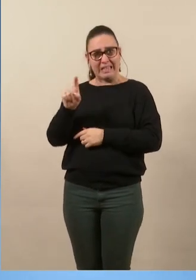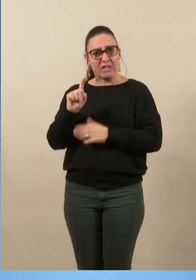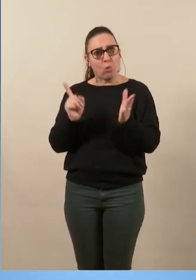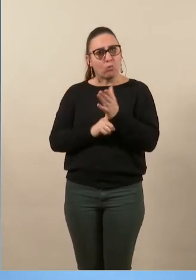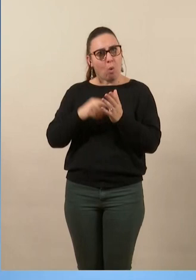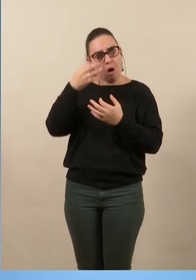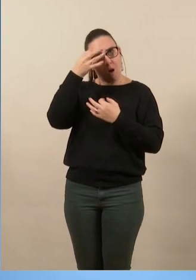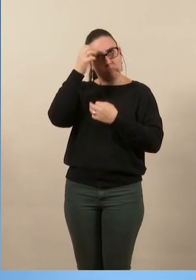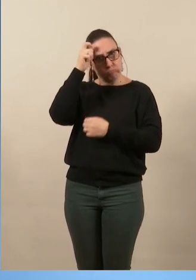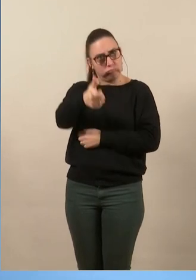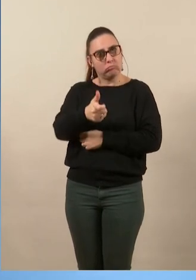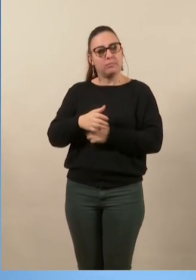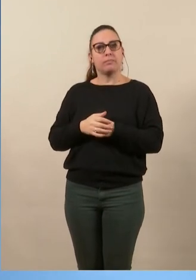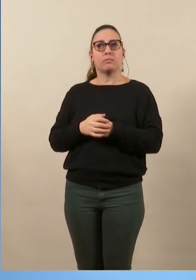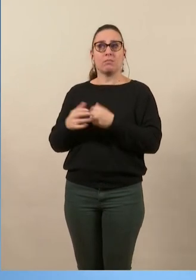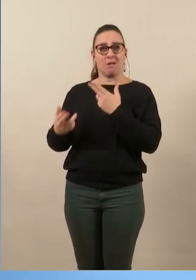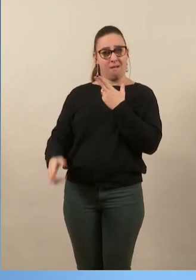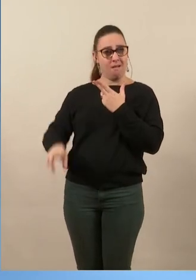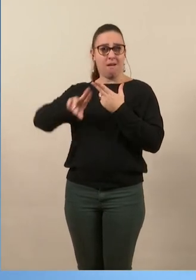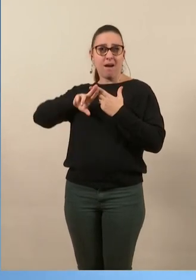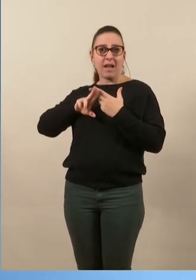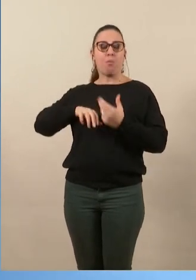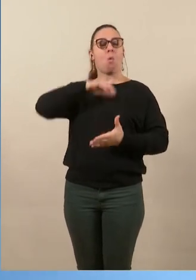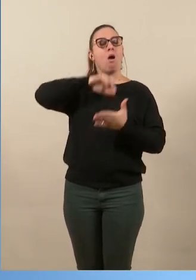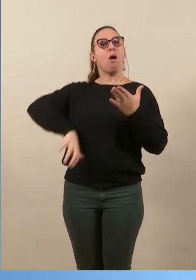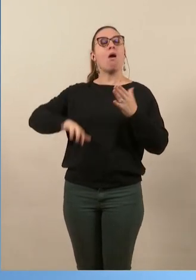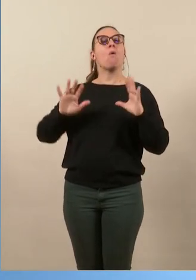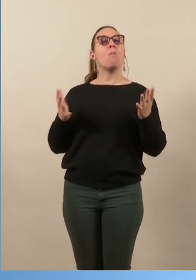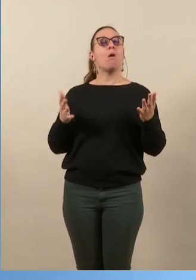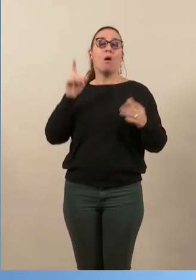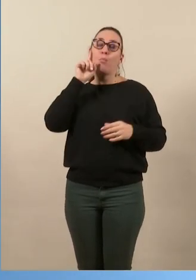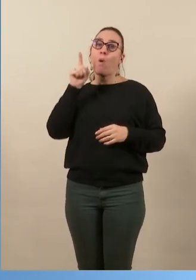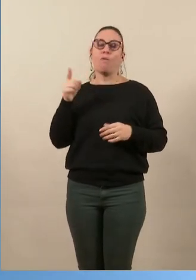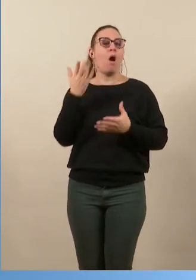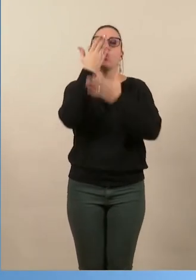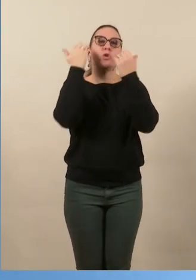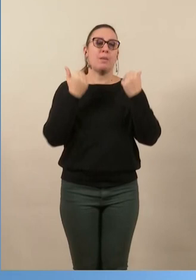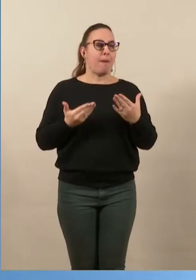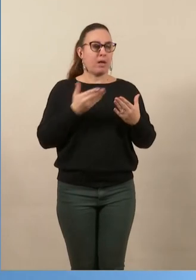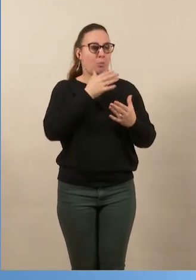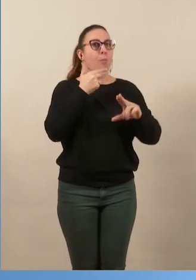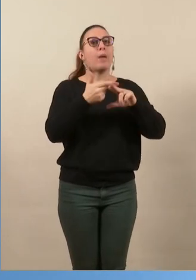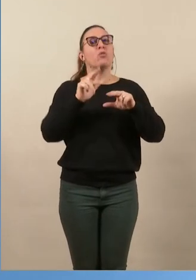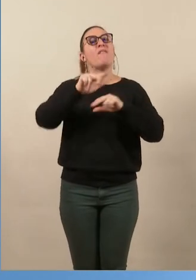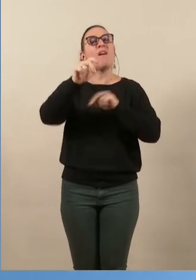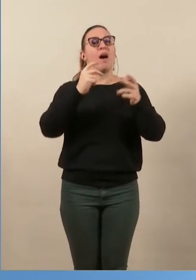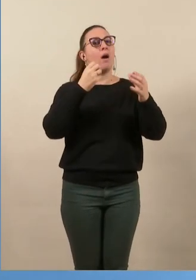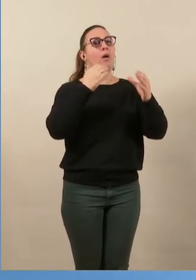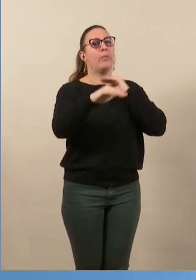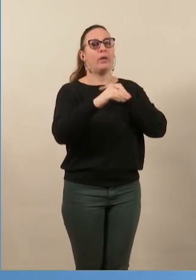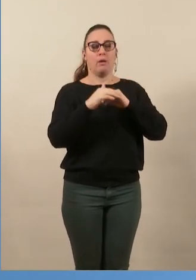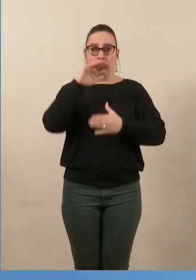pertinente nous avons eu le retour par écrit puisque vous n'aviez pas les éléments à disposition et j'ai lu dans ce